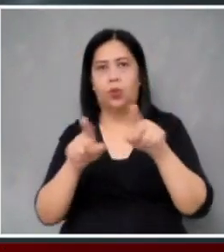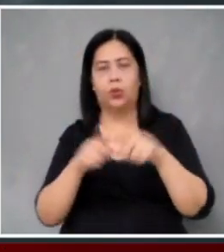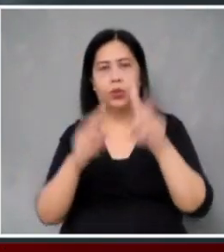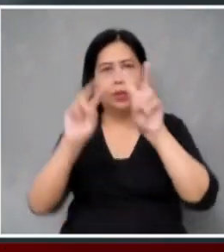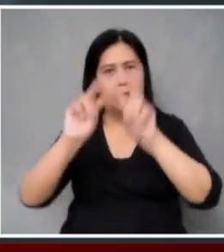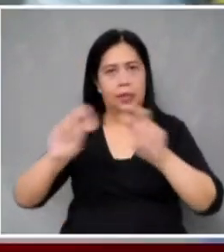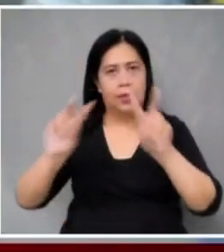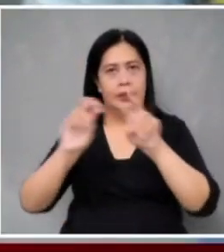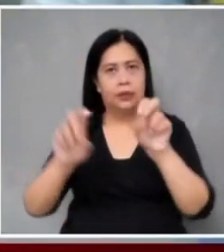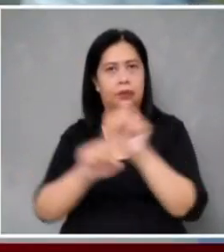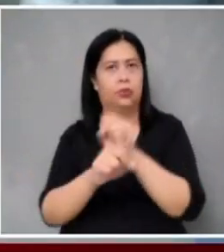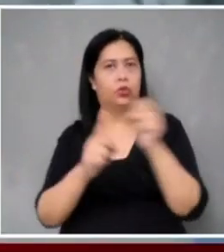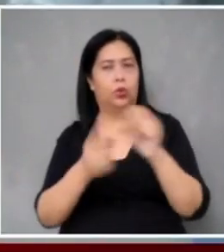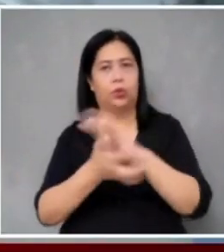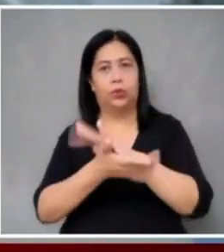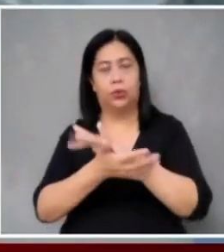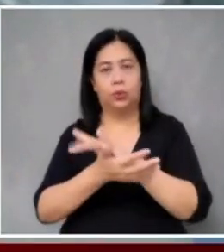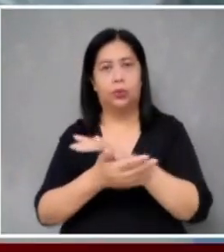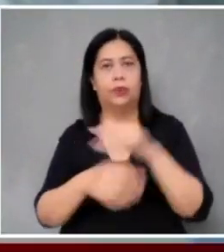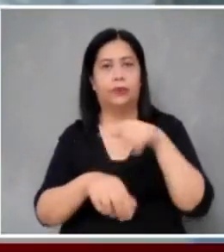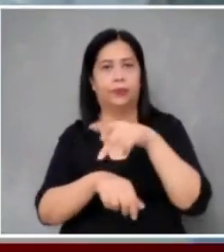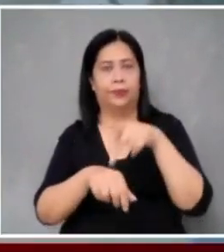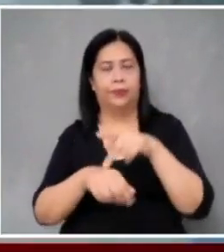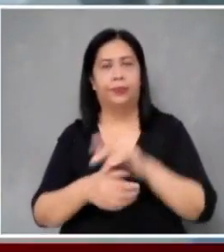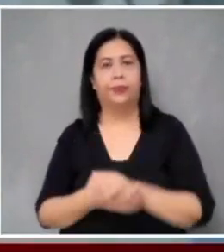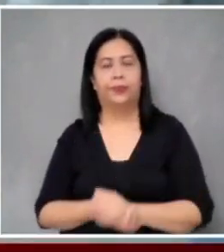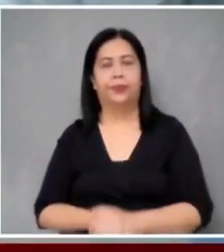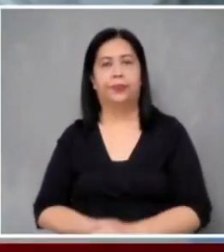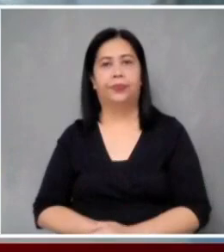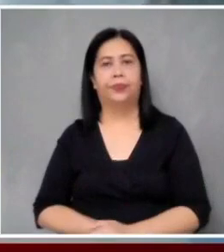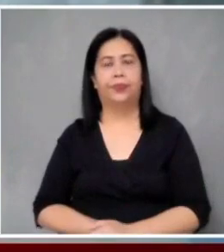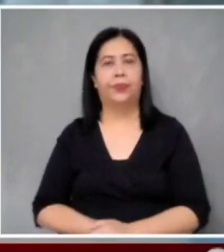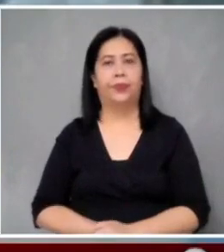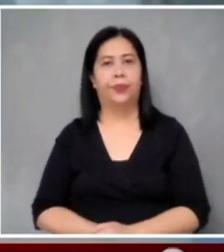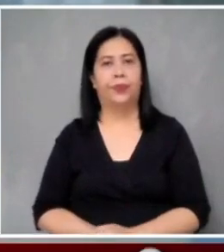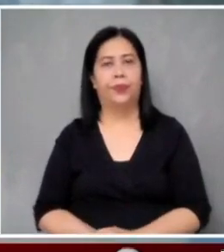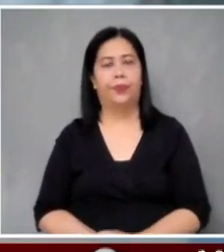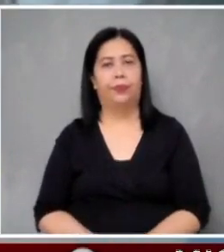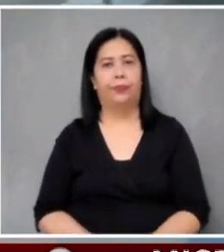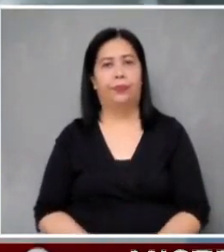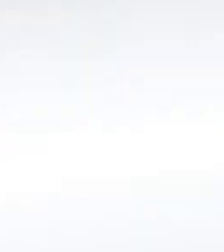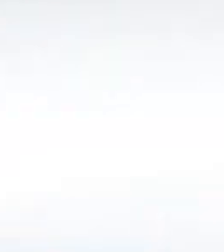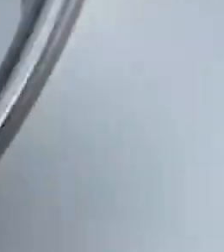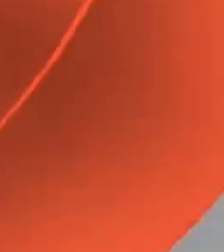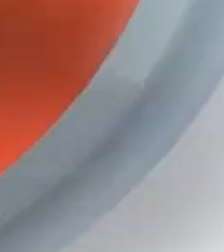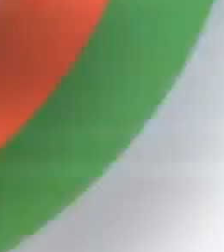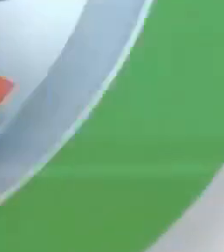sitwasyon ng COVID sa bansa. Rafael Bosano, ABS-CBN News.